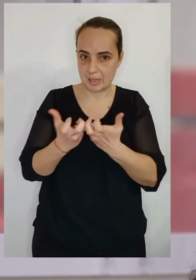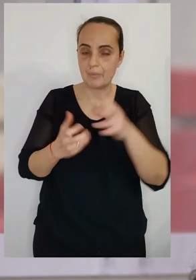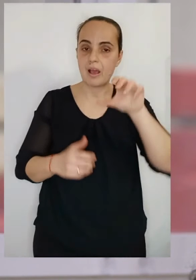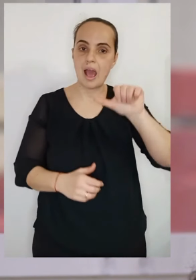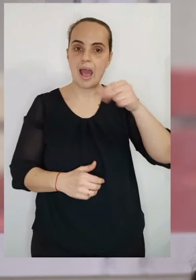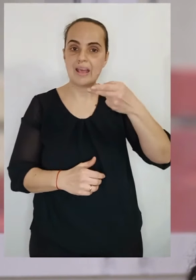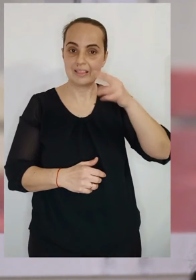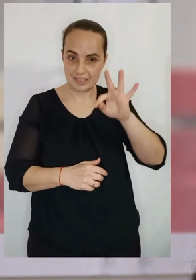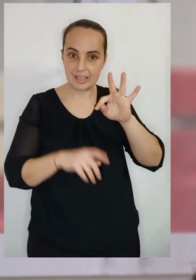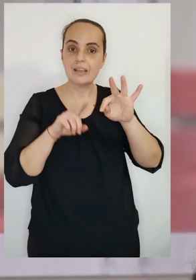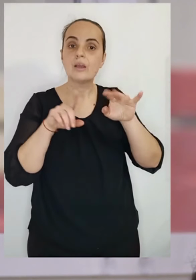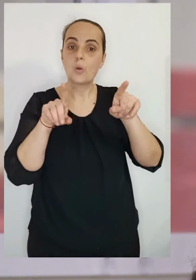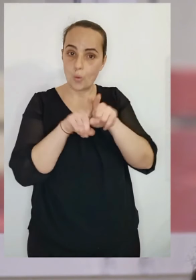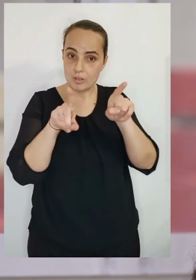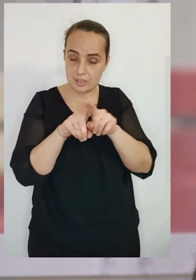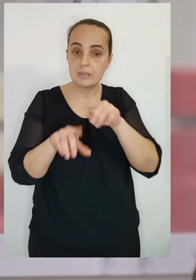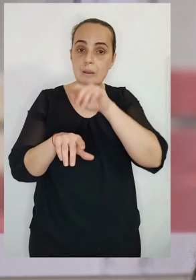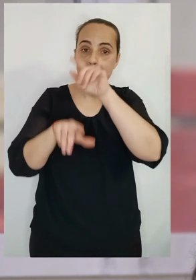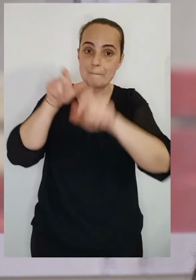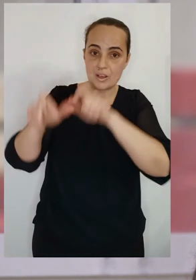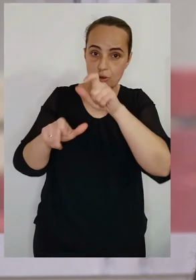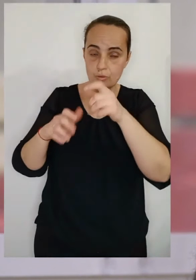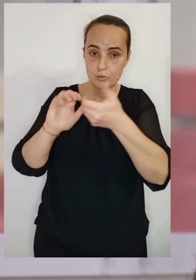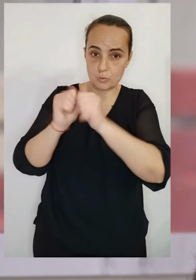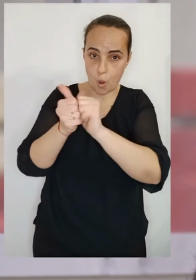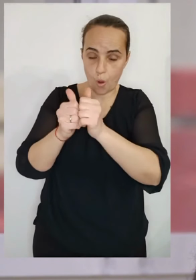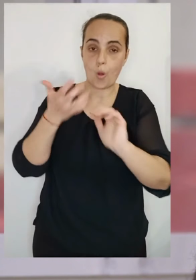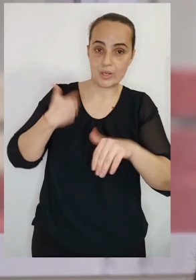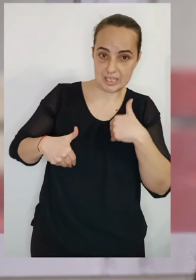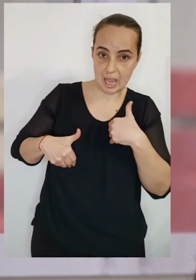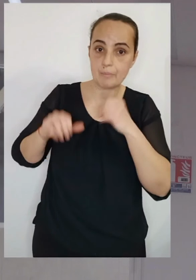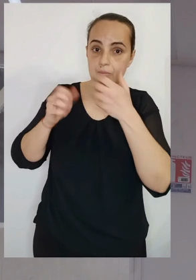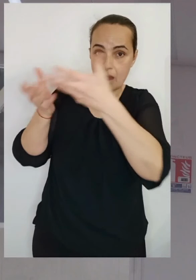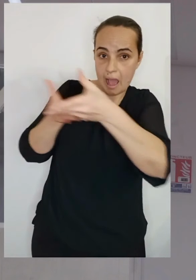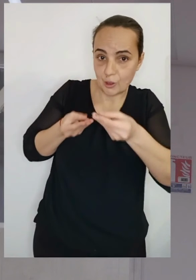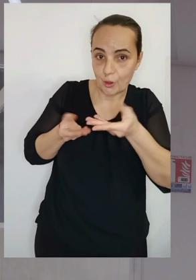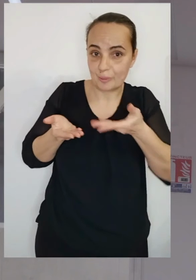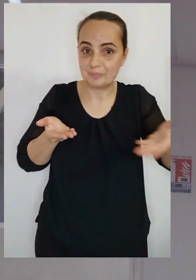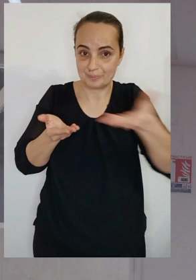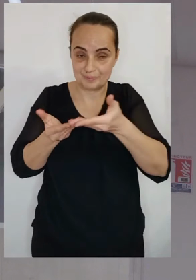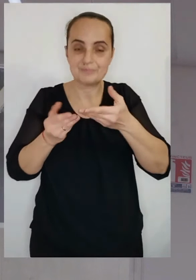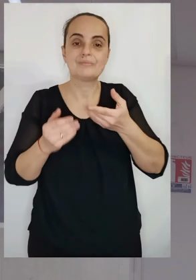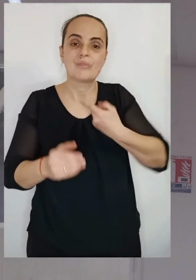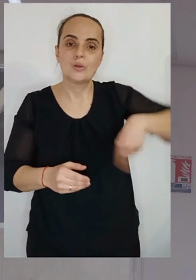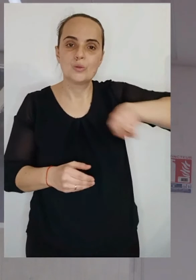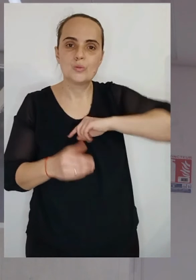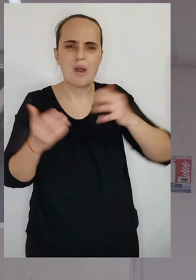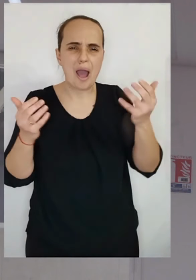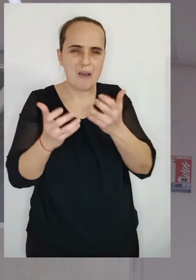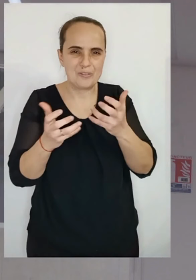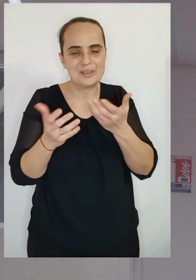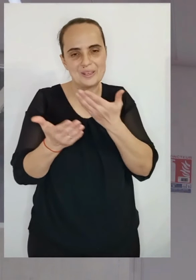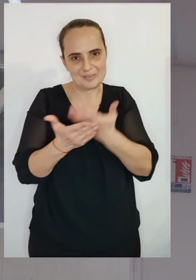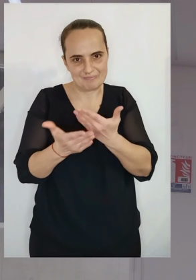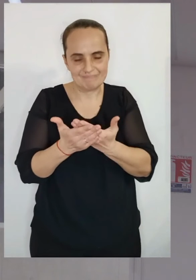l'ANT, qui accueillent en fait des sportifs porteurs de handicap. Et donc, on a envie aussi de profiter de ce